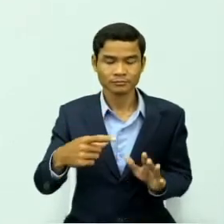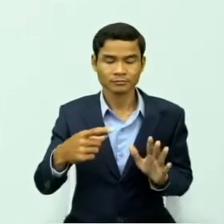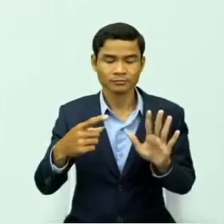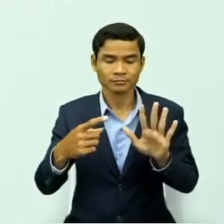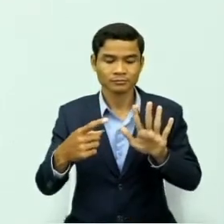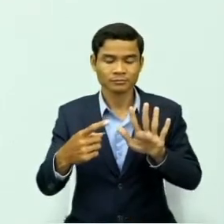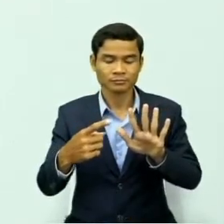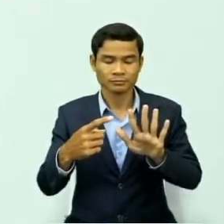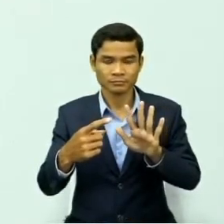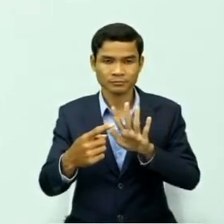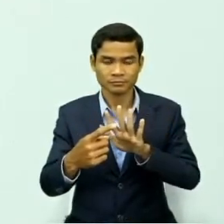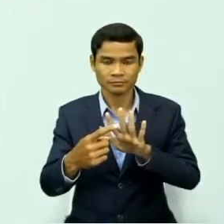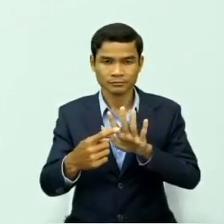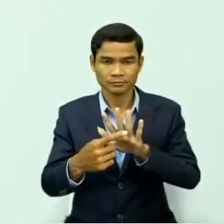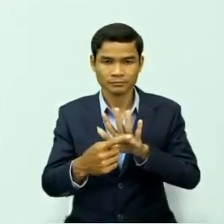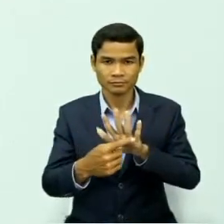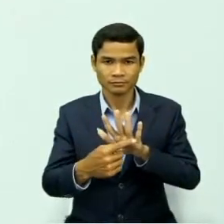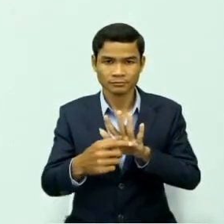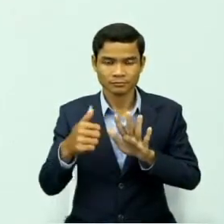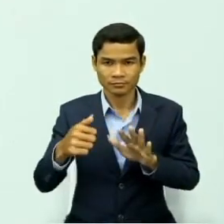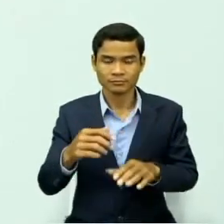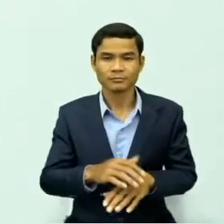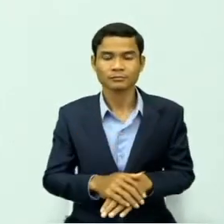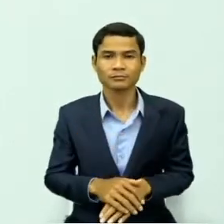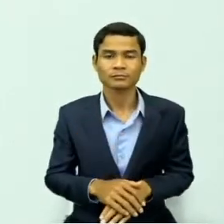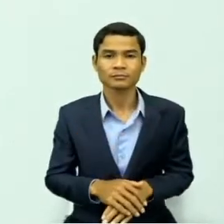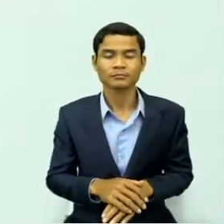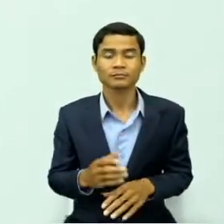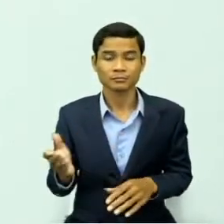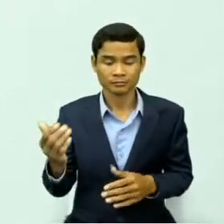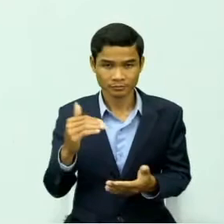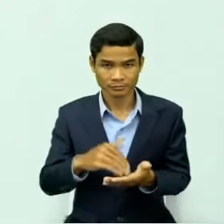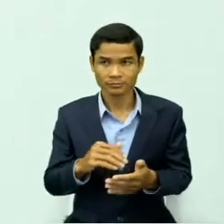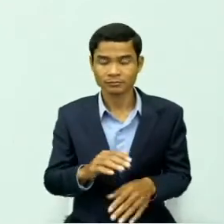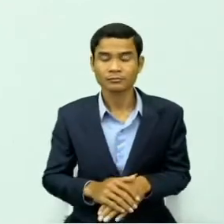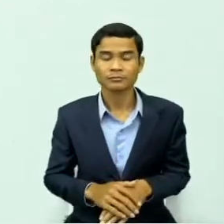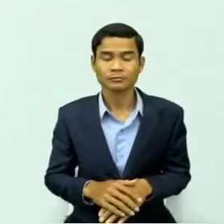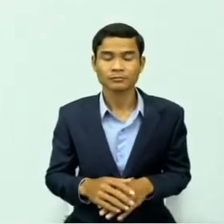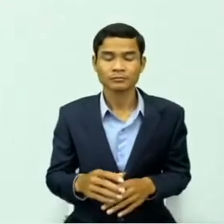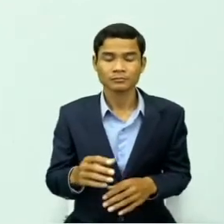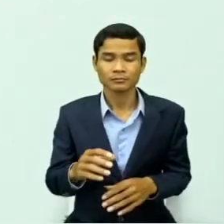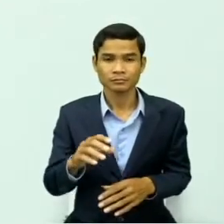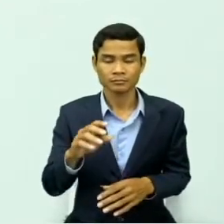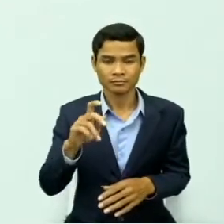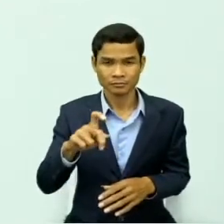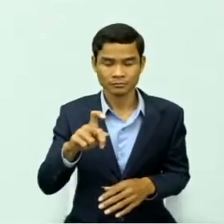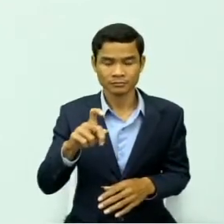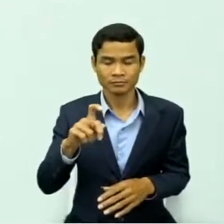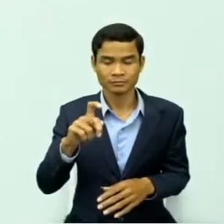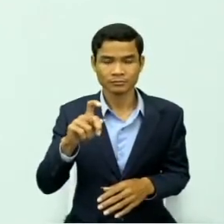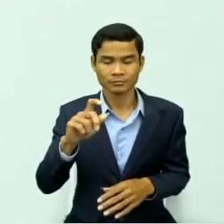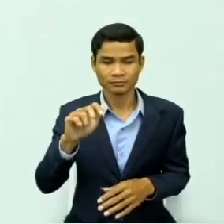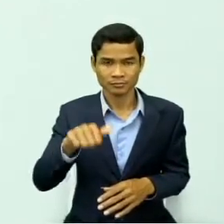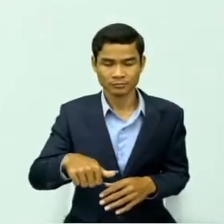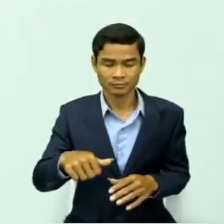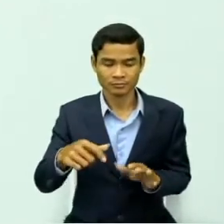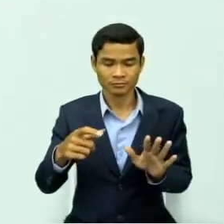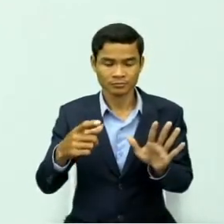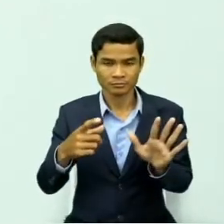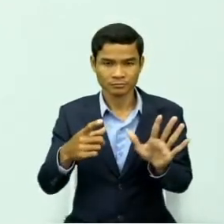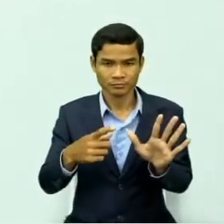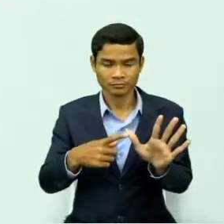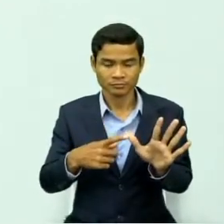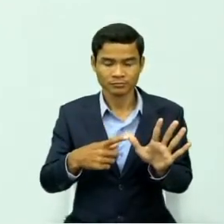á, phnê, phá á. Chà, mở đồng tiết ná. Phnê ý,